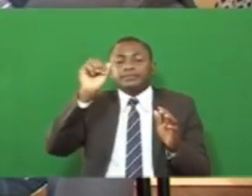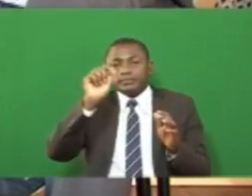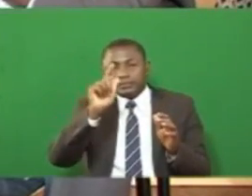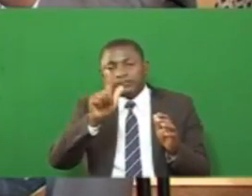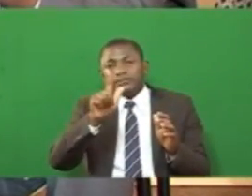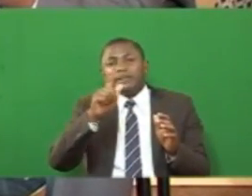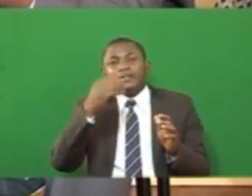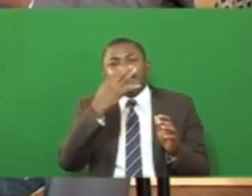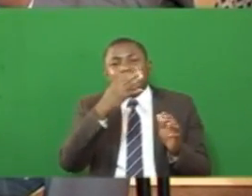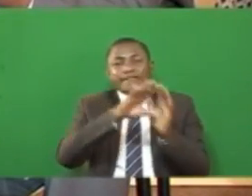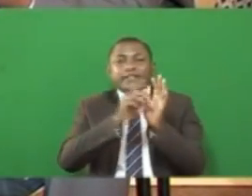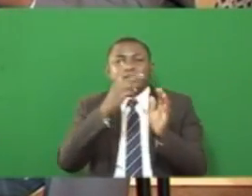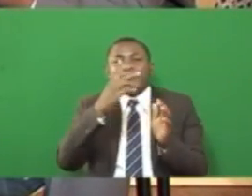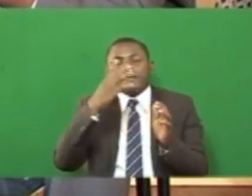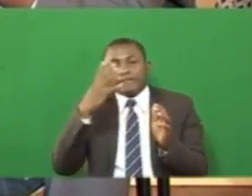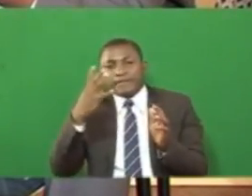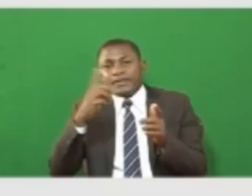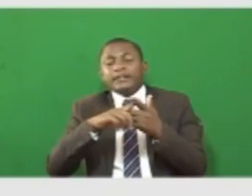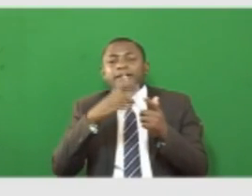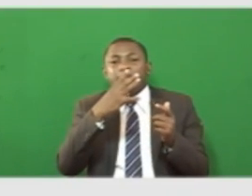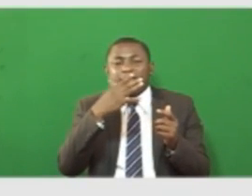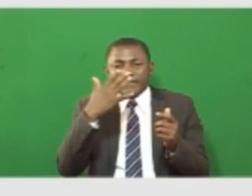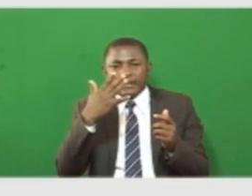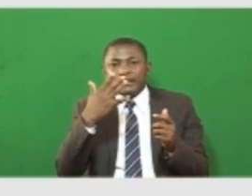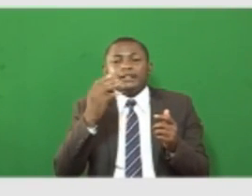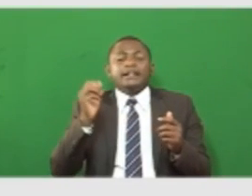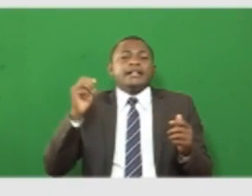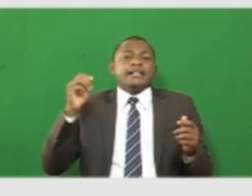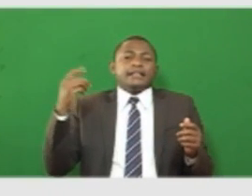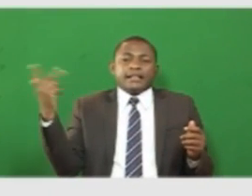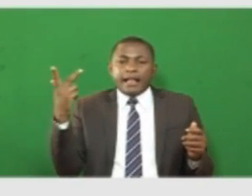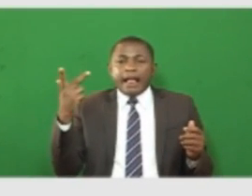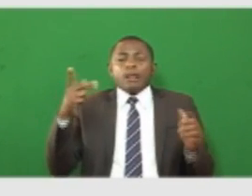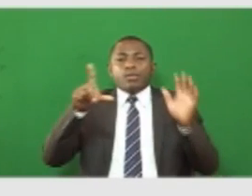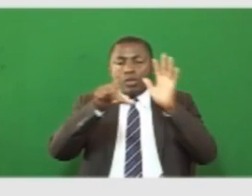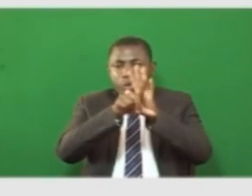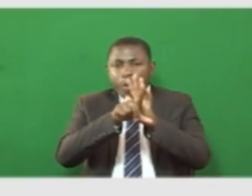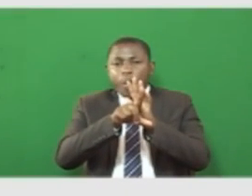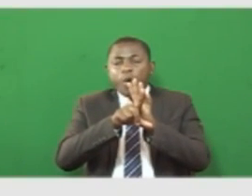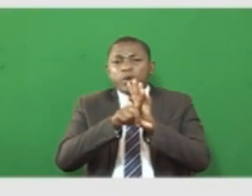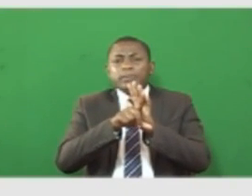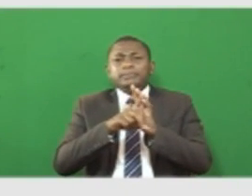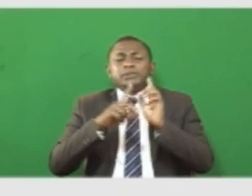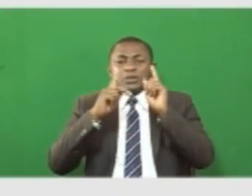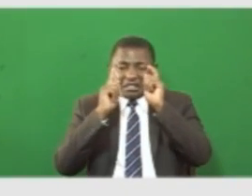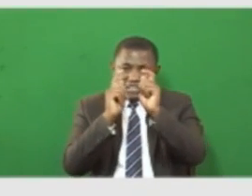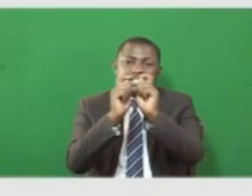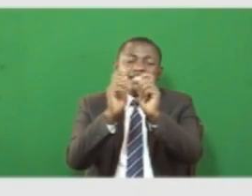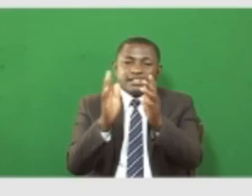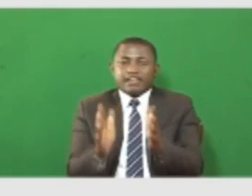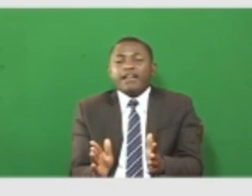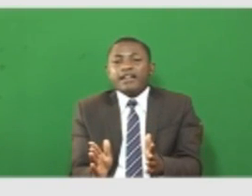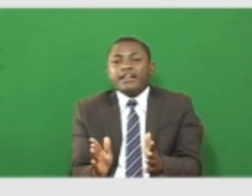3:24-25. VaGalatia 3:24. Mhm. Saizvozvo murayiro wakanga uri muperekedzi wedu kutiisa kuna